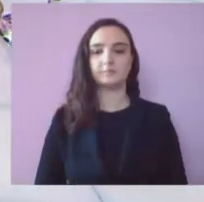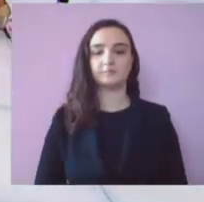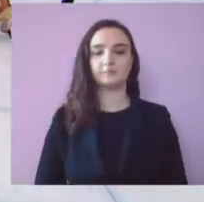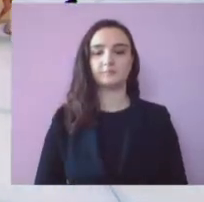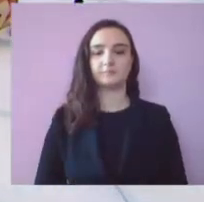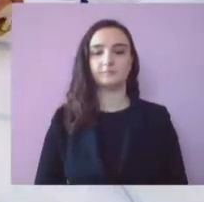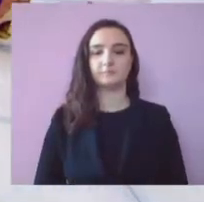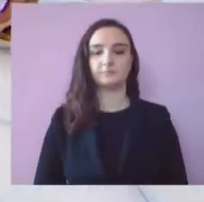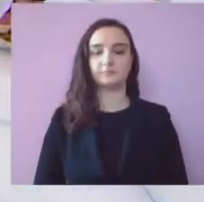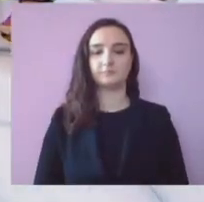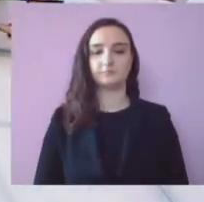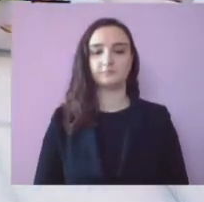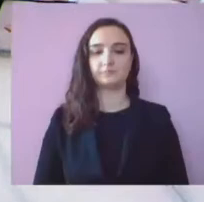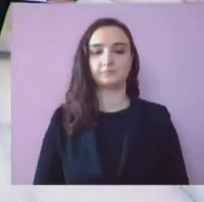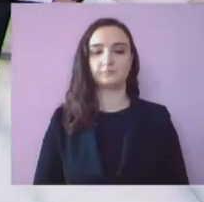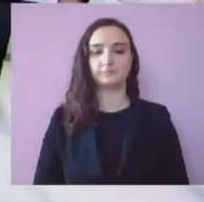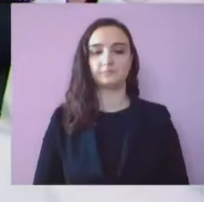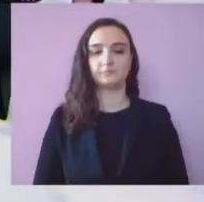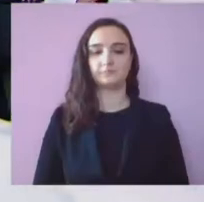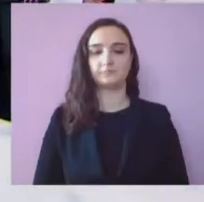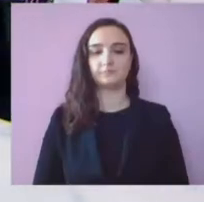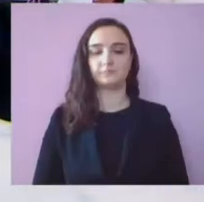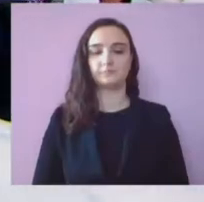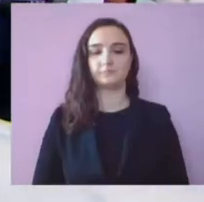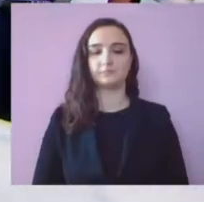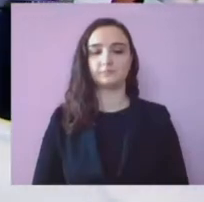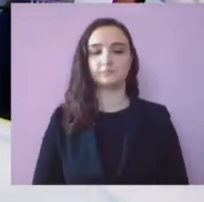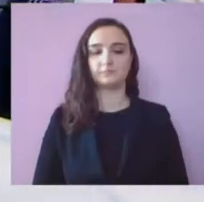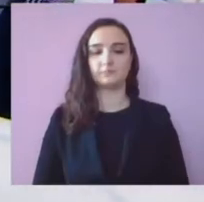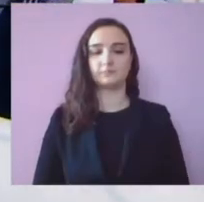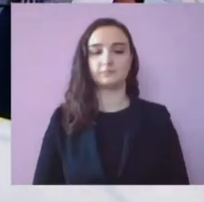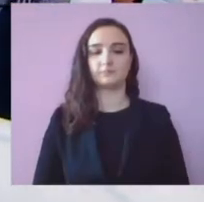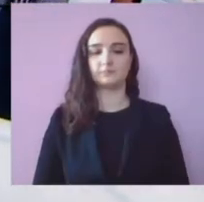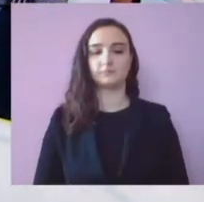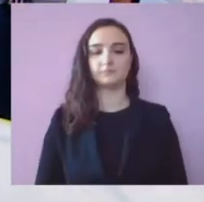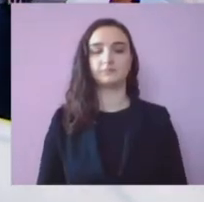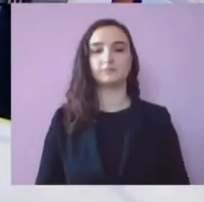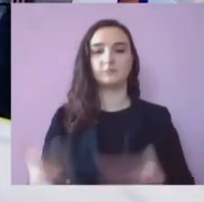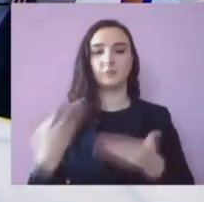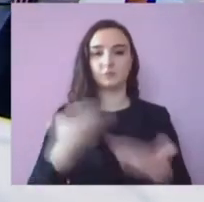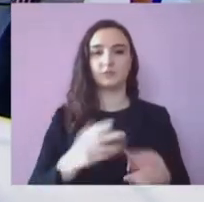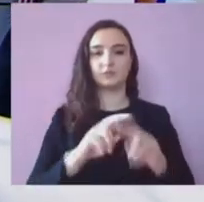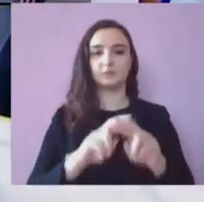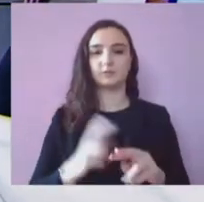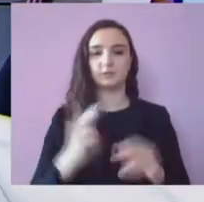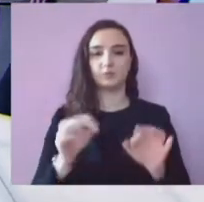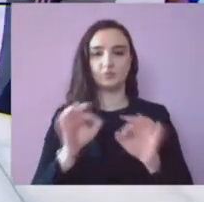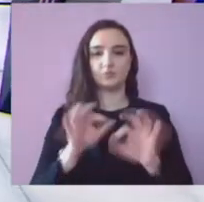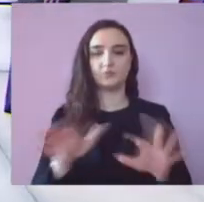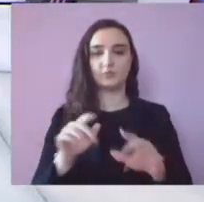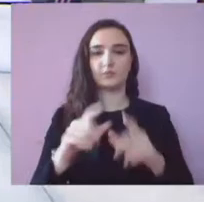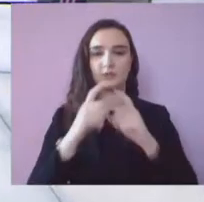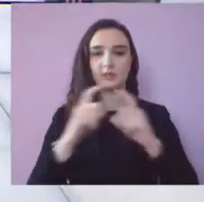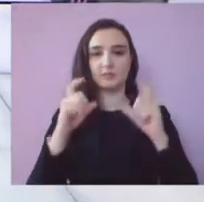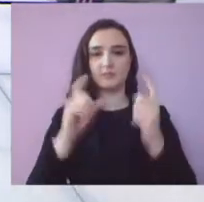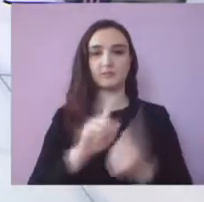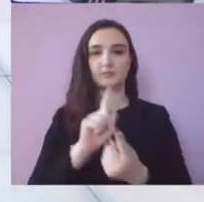Მოგზანდით, დაბზანდით ბატონ ბაკურ. Uçuyorlar garemoş uçtabit da uçuyorlar. İrobebit.